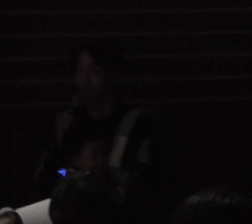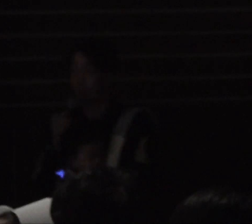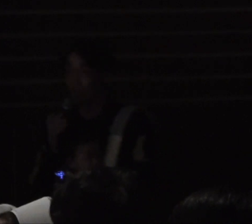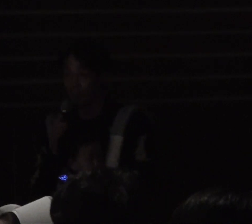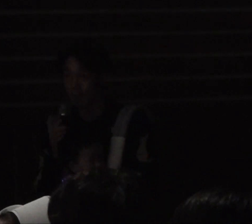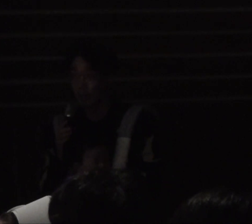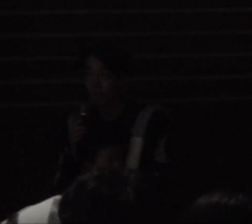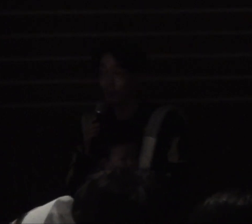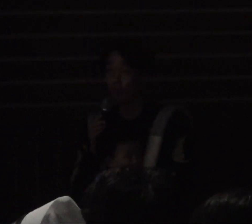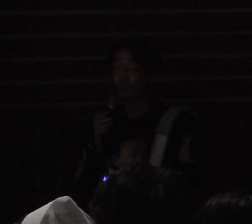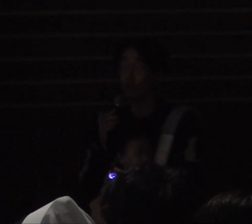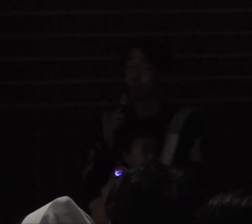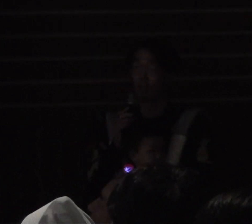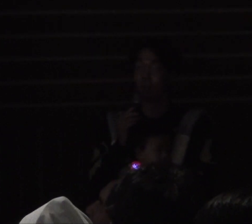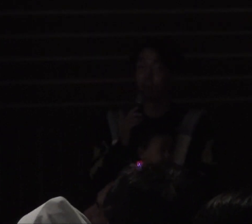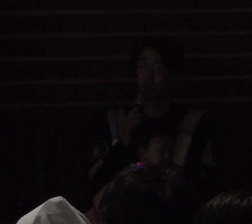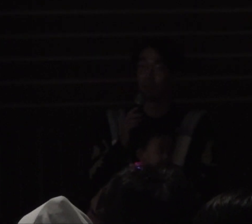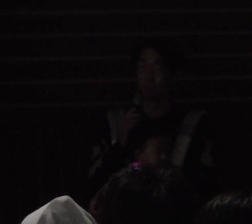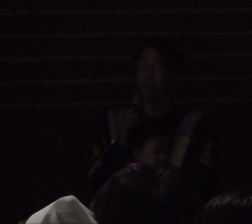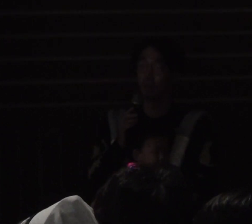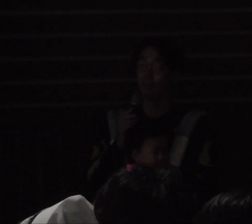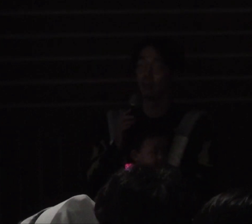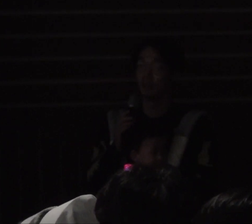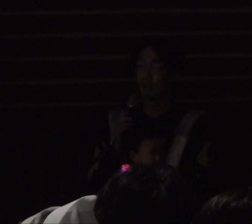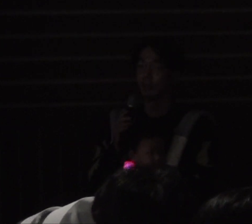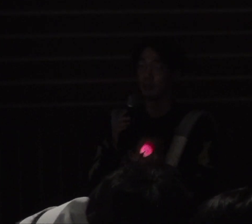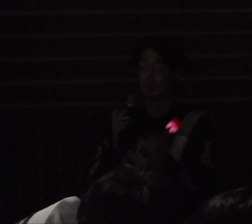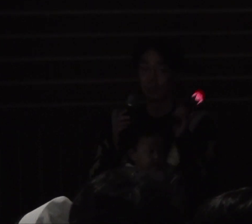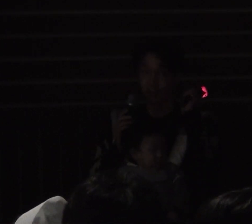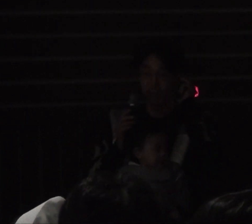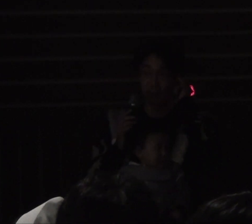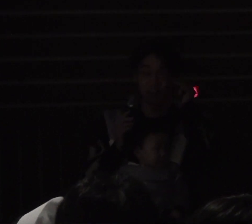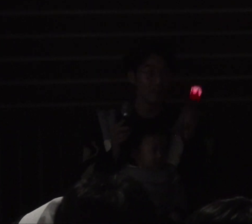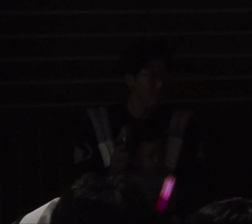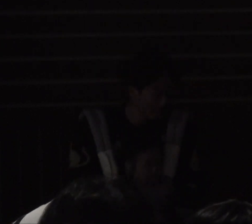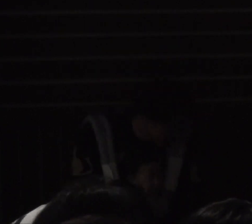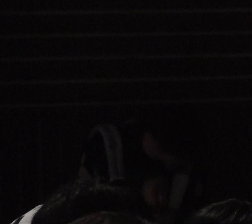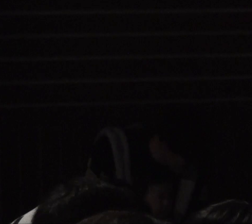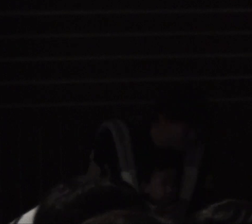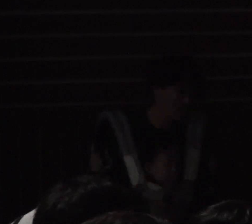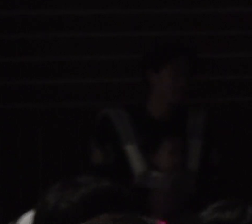촬영. 어디서 왔다고요? 경주. 아, 경주. 박수 한 번. 아.